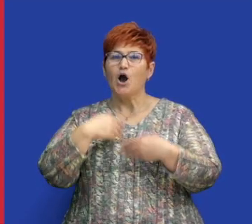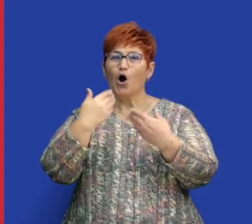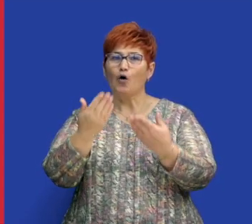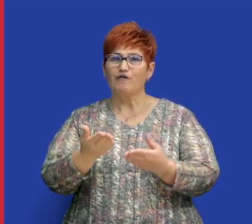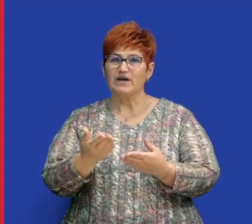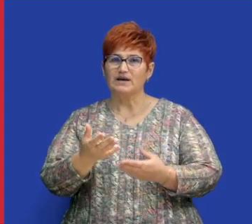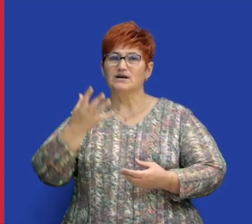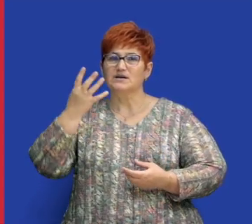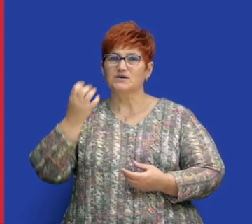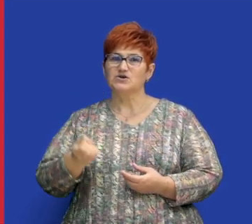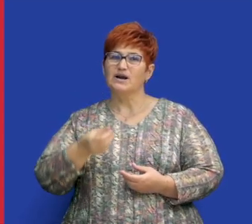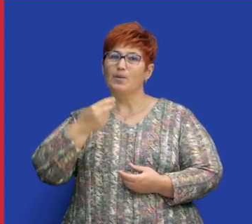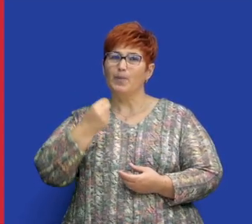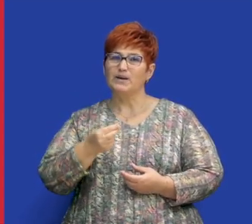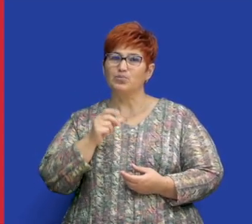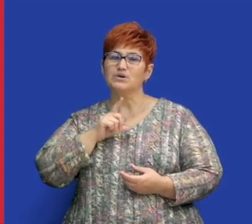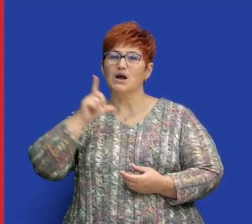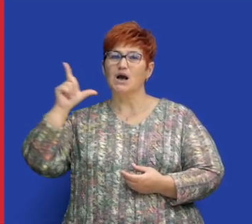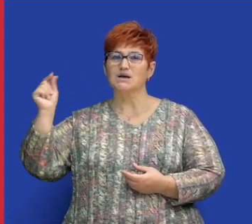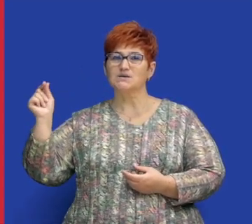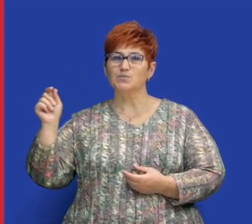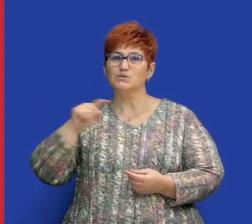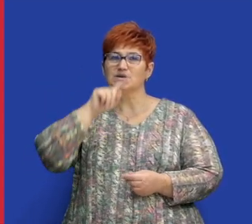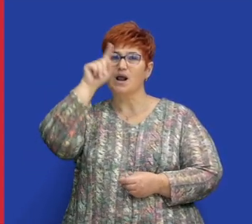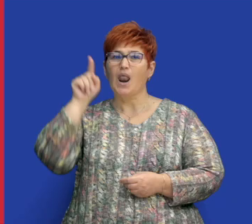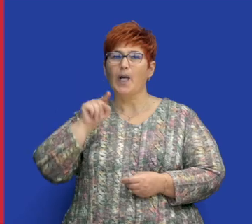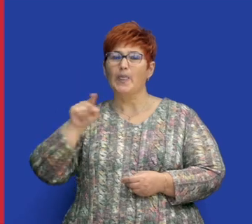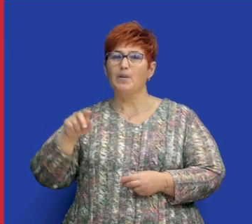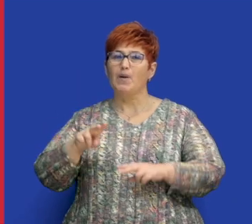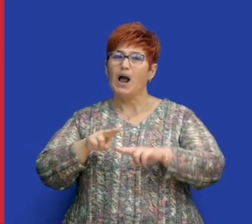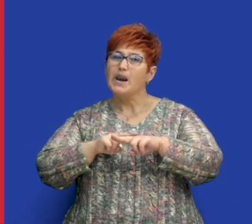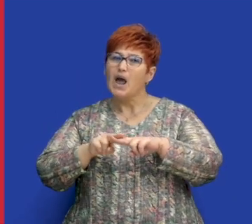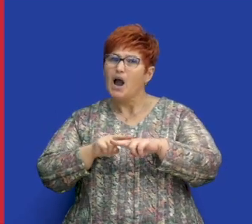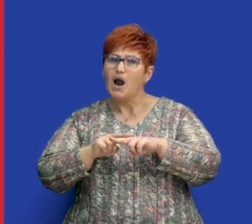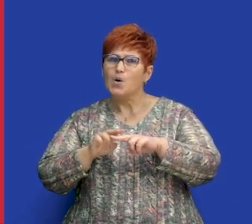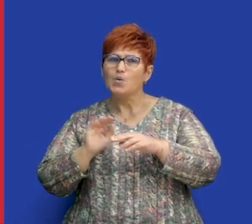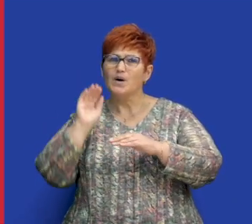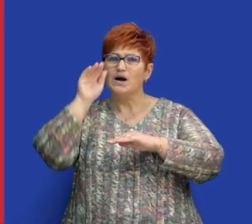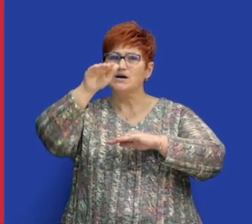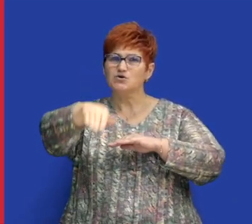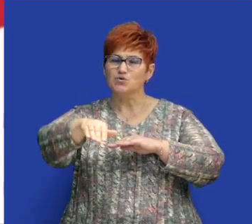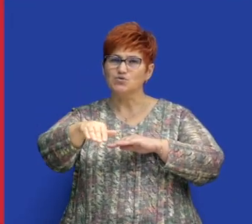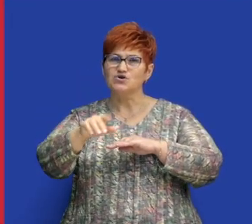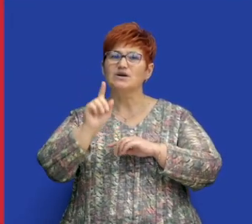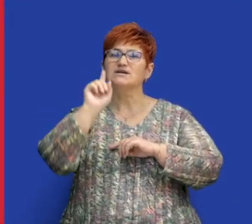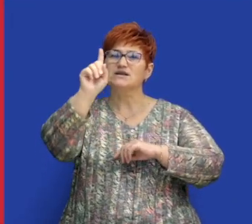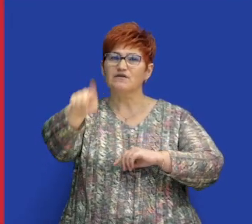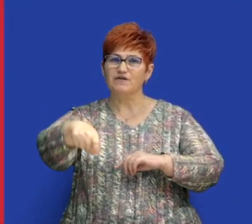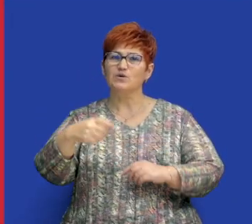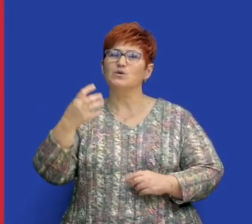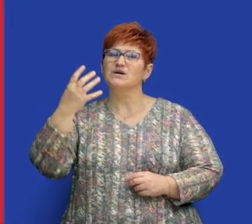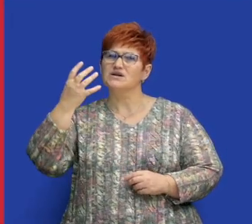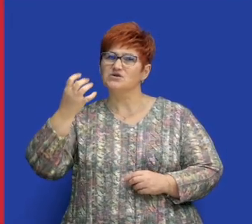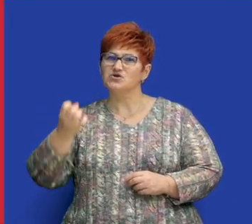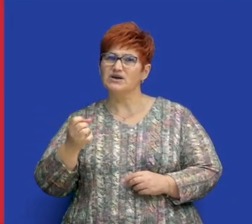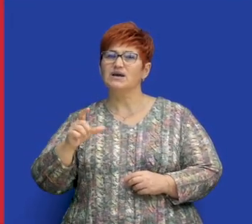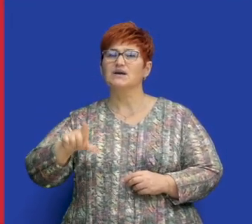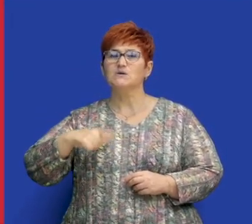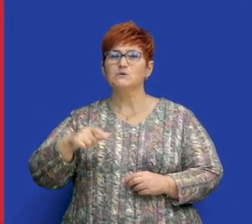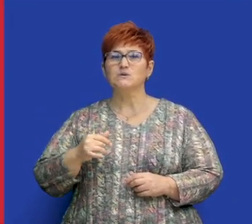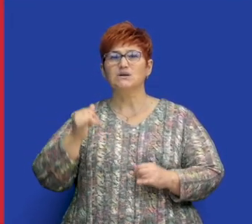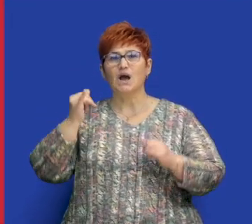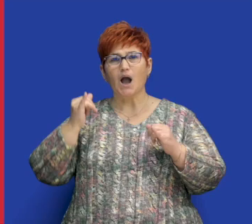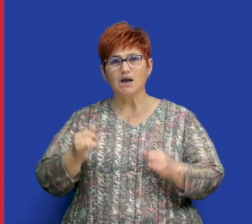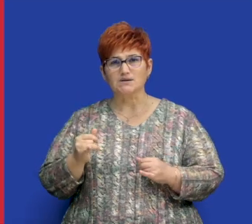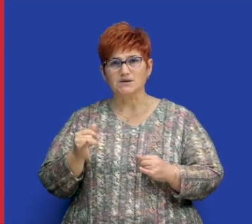előételeik gombával, kagylóval, osztrigával nagyon sokrétűek. A tengeri eredetű ételek egyébként is